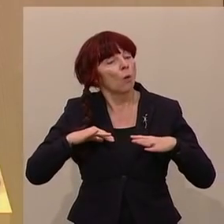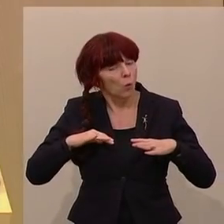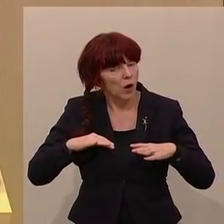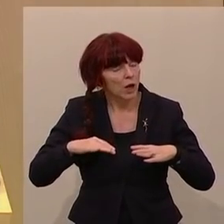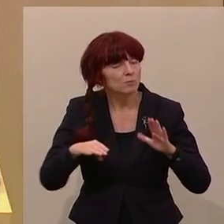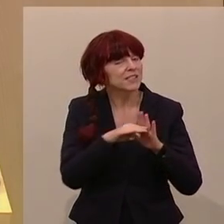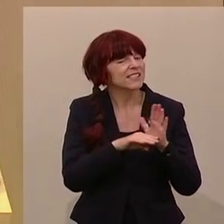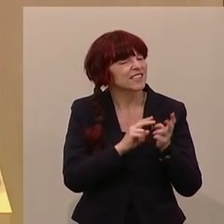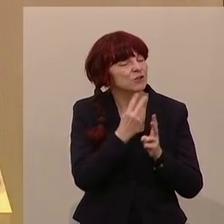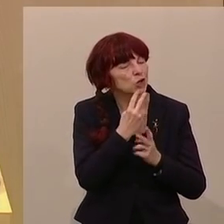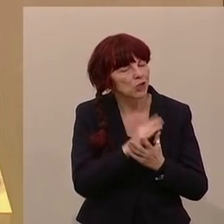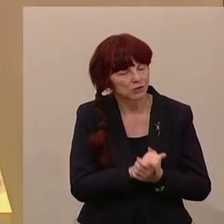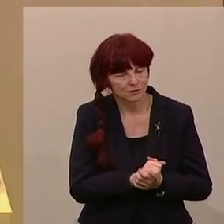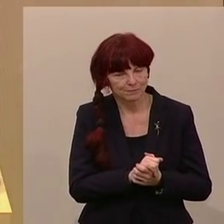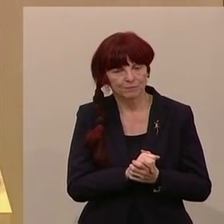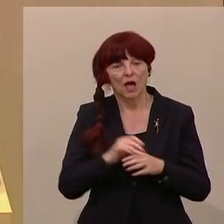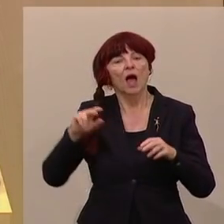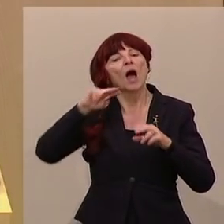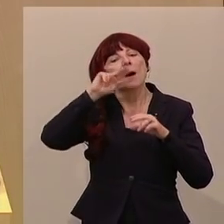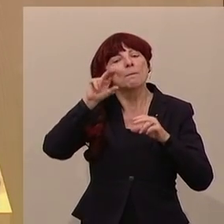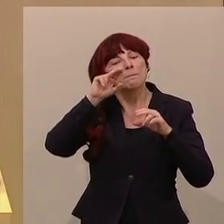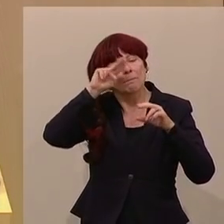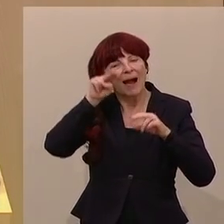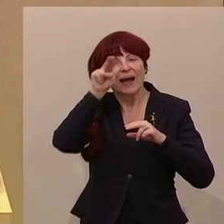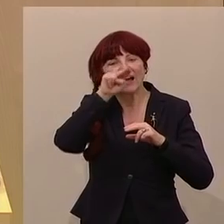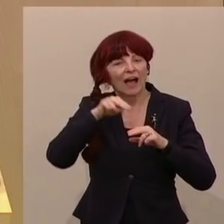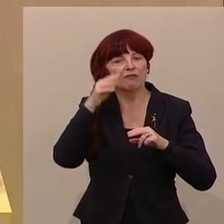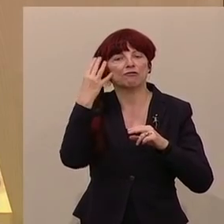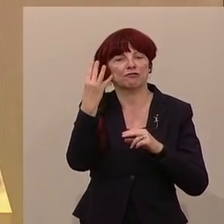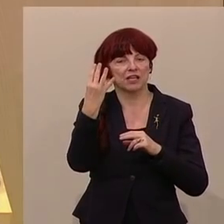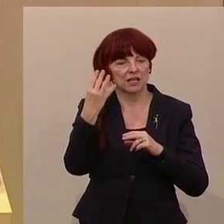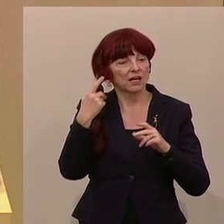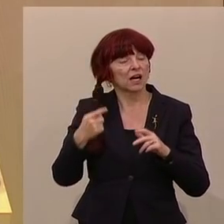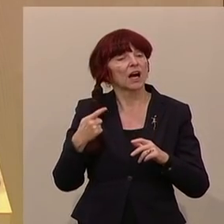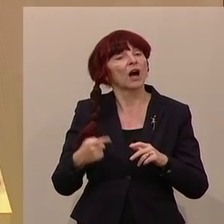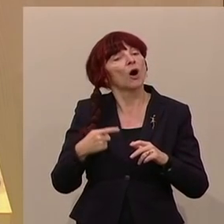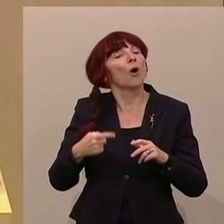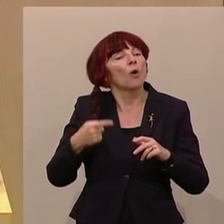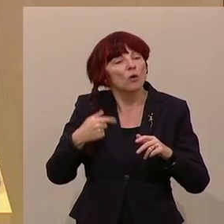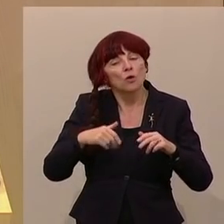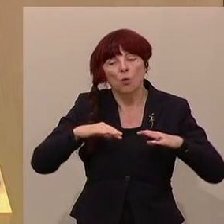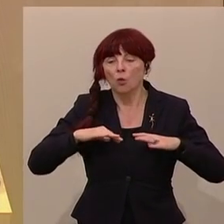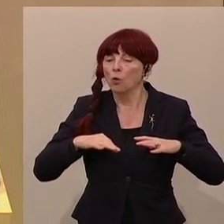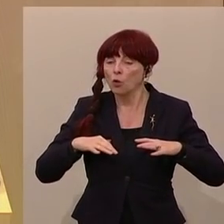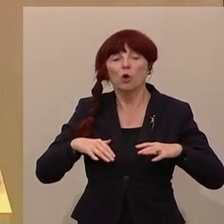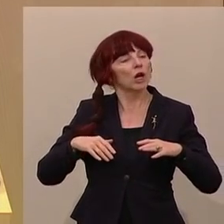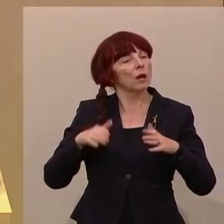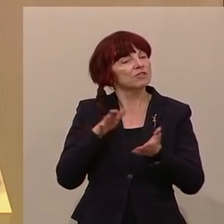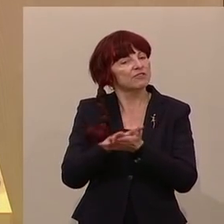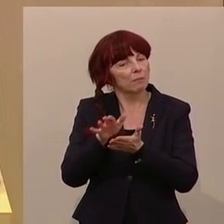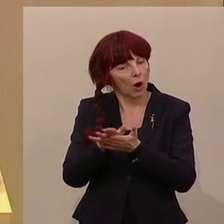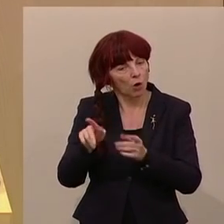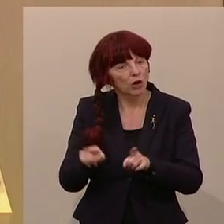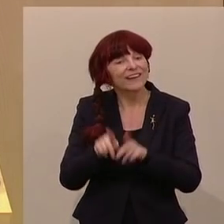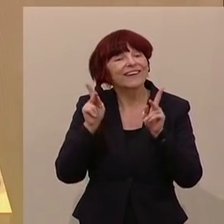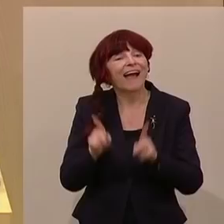sagte nämlich, dass Urlaubsverbrauch und Antritt im Einvernehmen mit dem Arbeitgeber unter Berücksichtigung